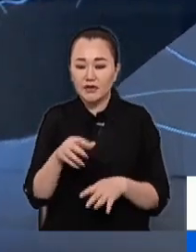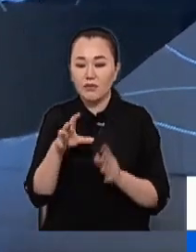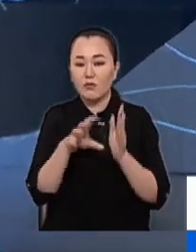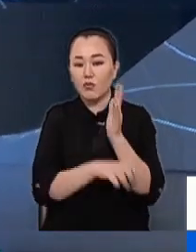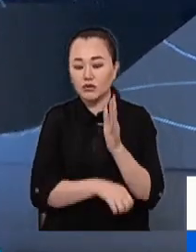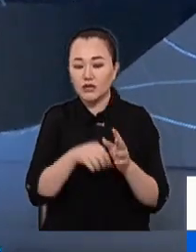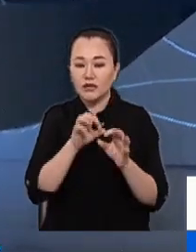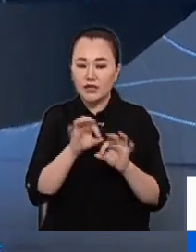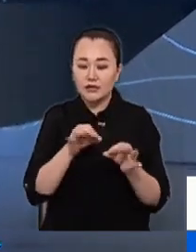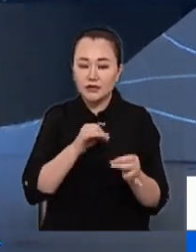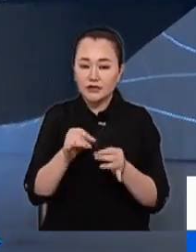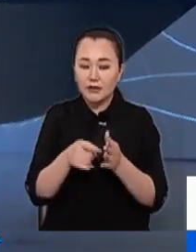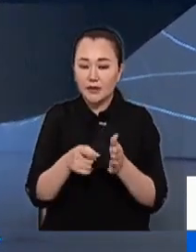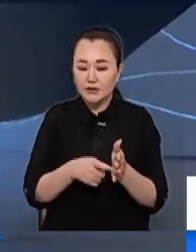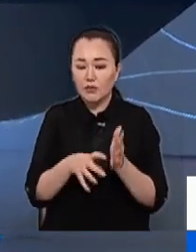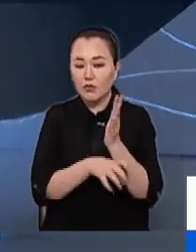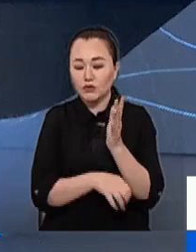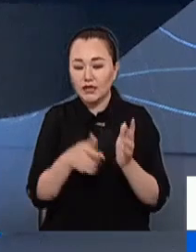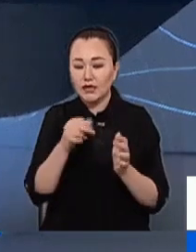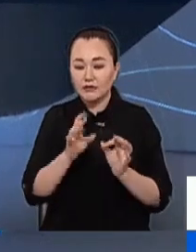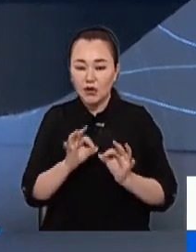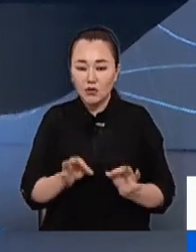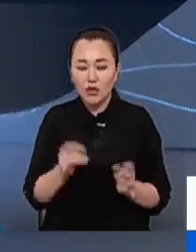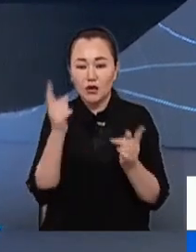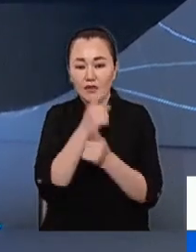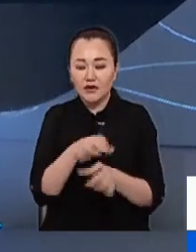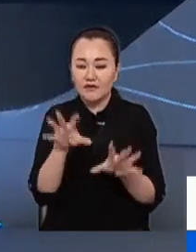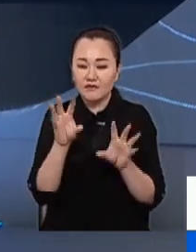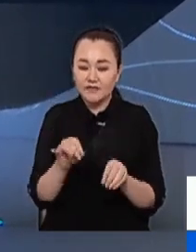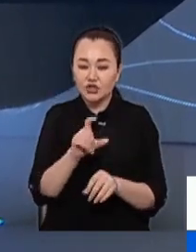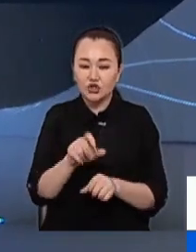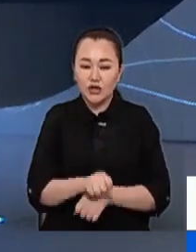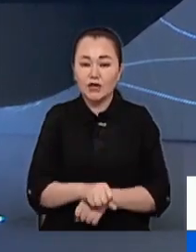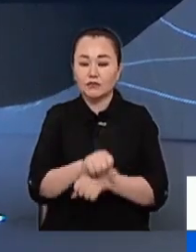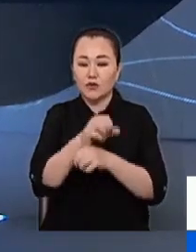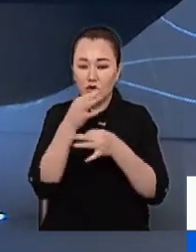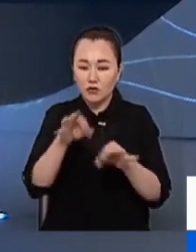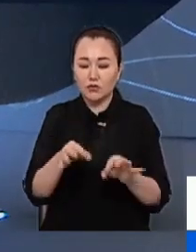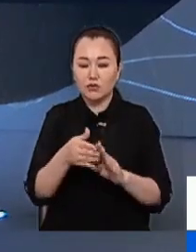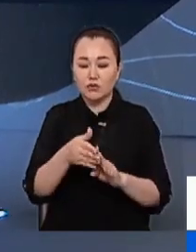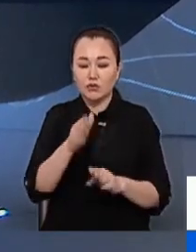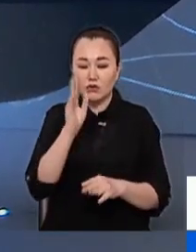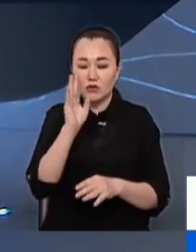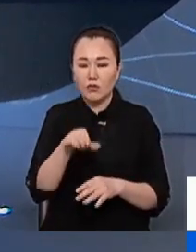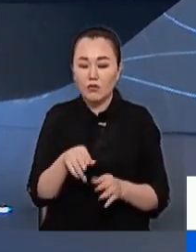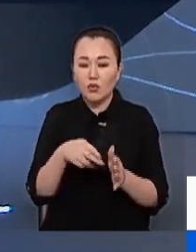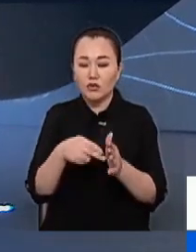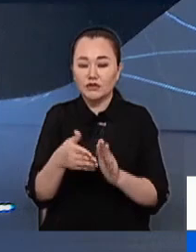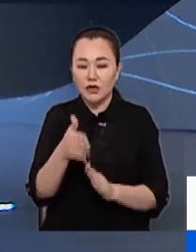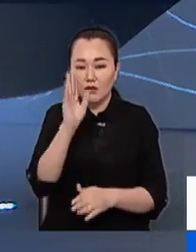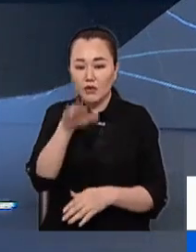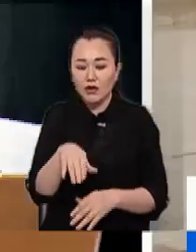после профилактических бесед, как пояснили в Генеральной прокуратуре, всех митингующих отпустили и отправили поездом